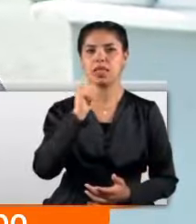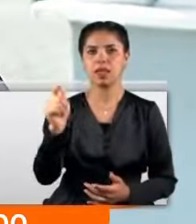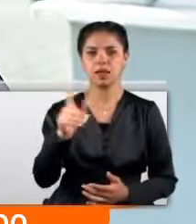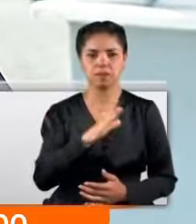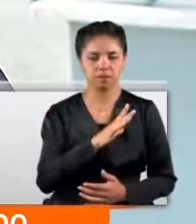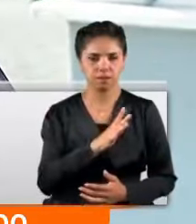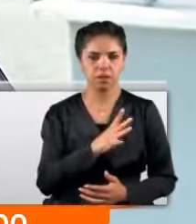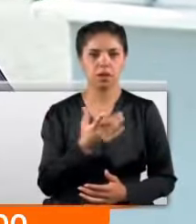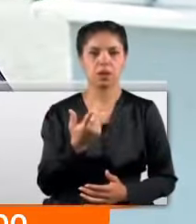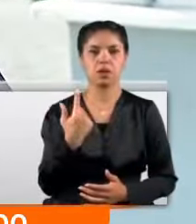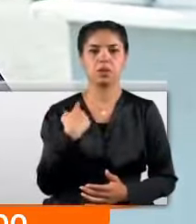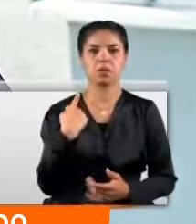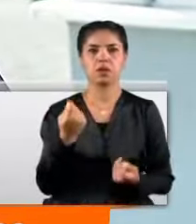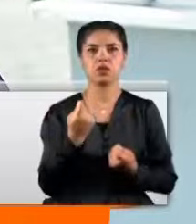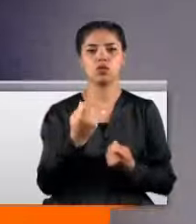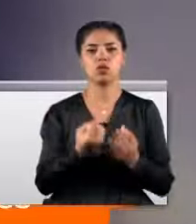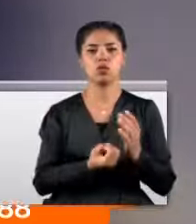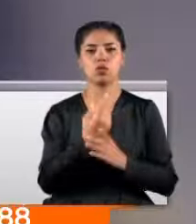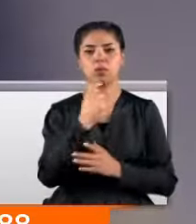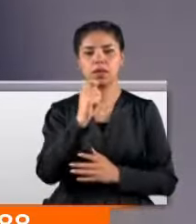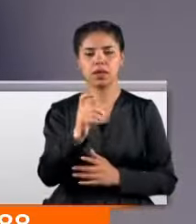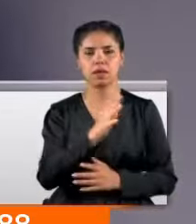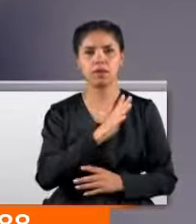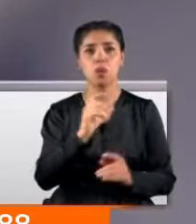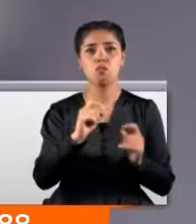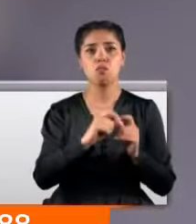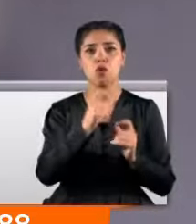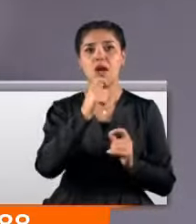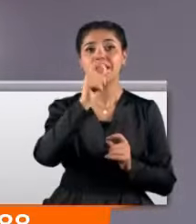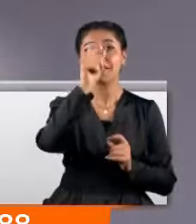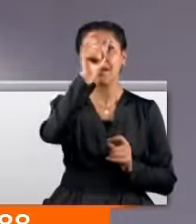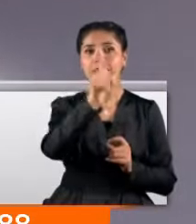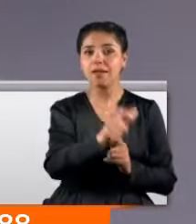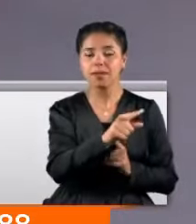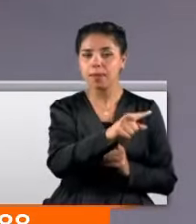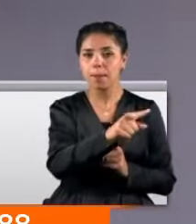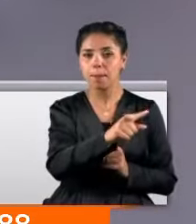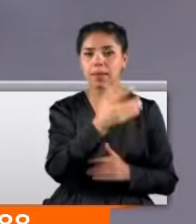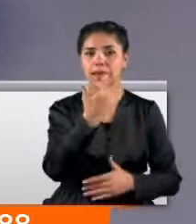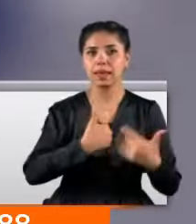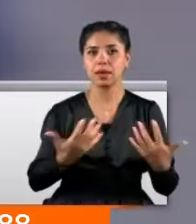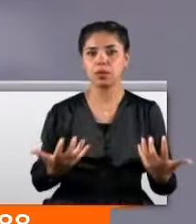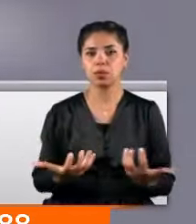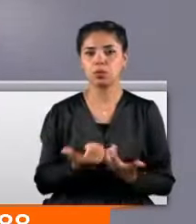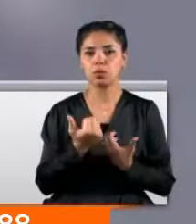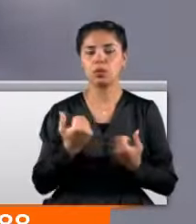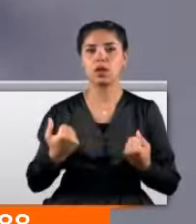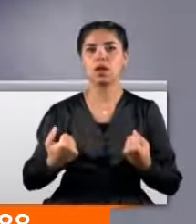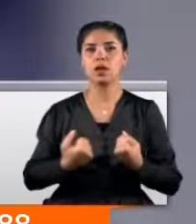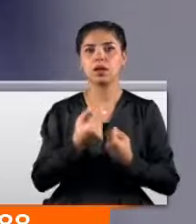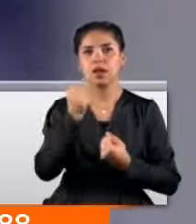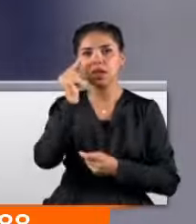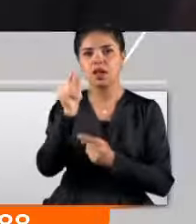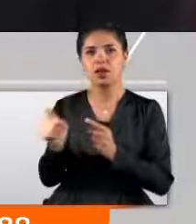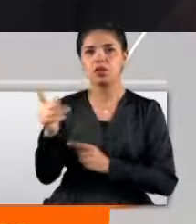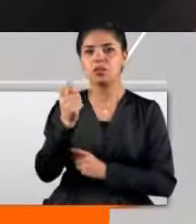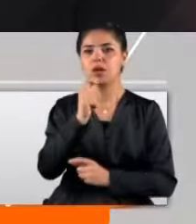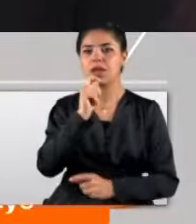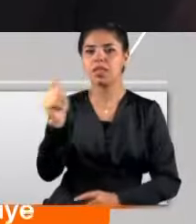bize İş koruma teklifiyle de gelmişler. Bülent Cihan Timur iddia o ki bu kez de yaralı kurtulan kazazedelere para teklifi